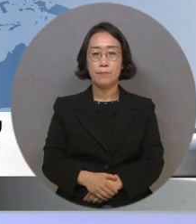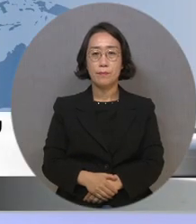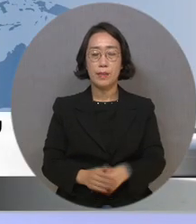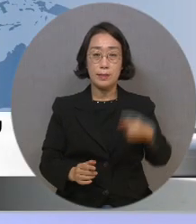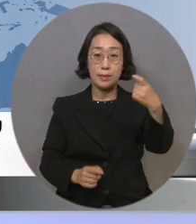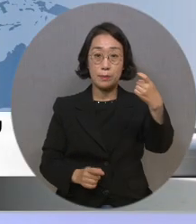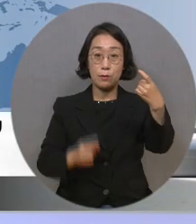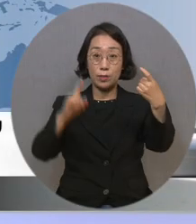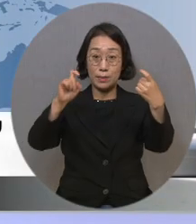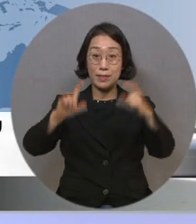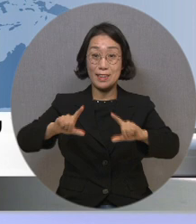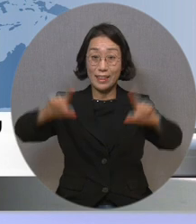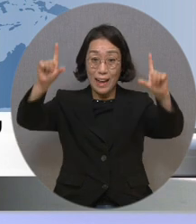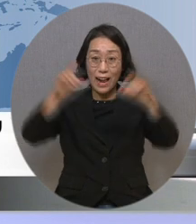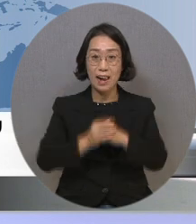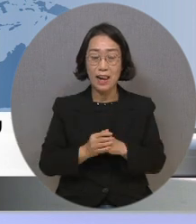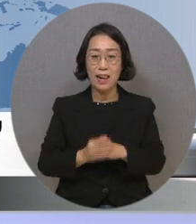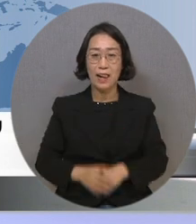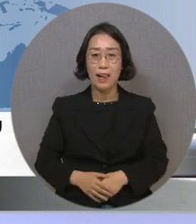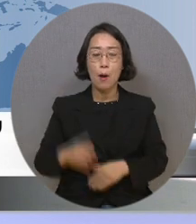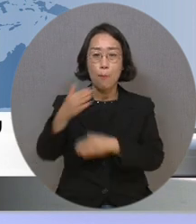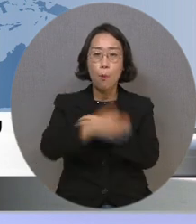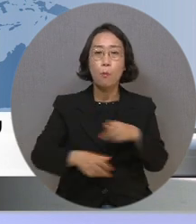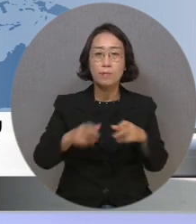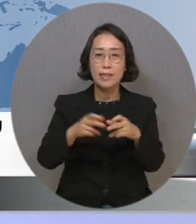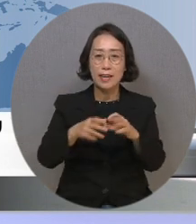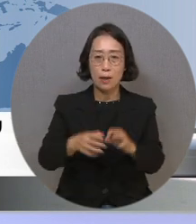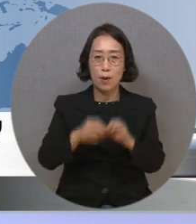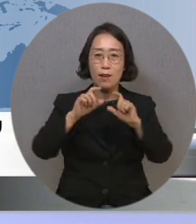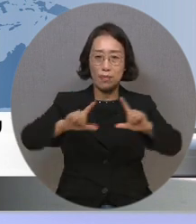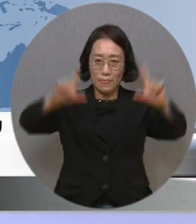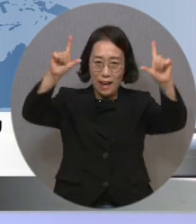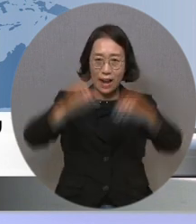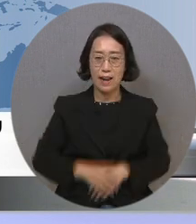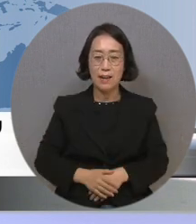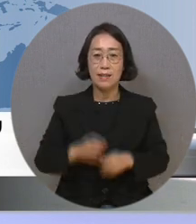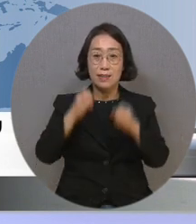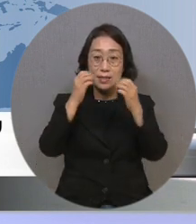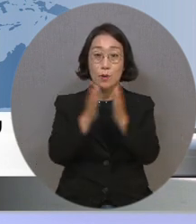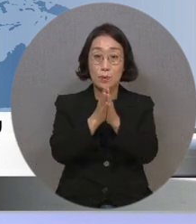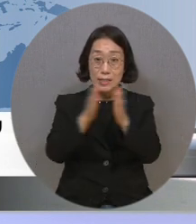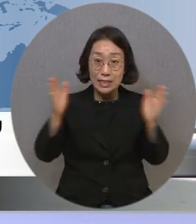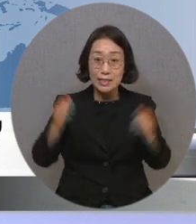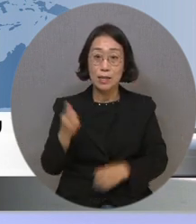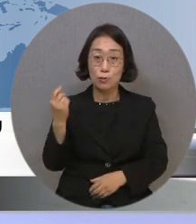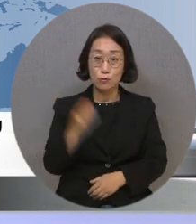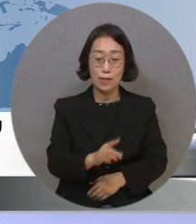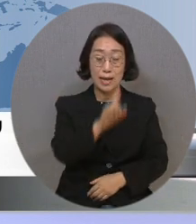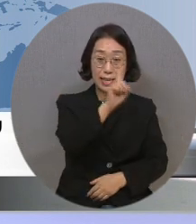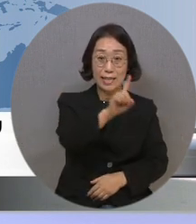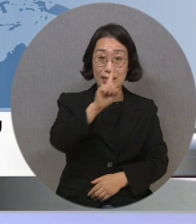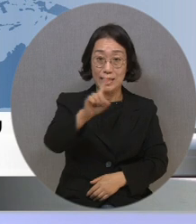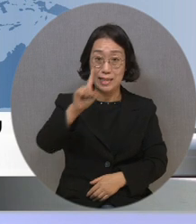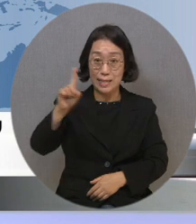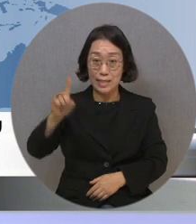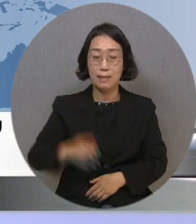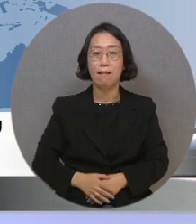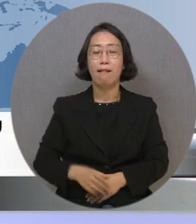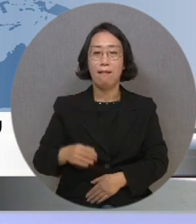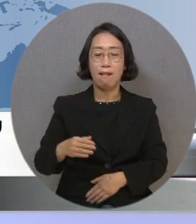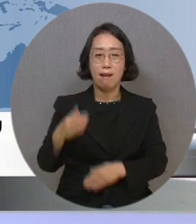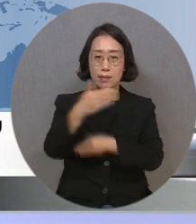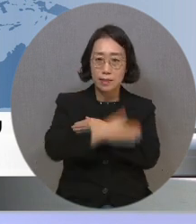11월 11일은 지체장애인의 날입니다. 새로운 시작과 출발을 의미하는 숫자 1을 통해